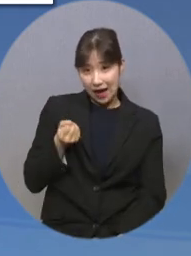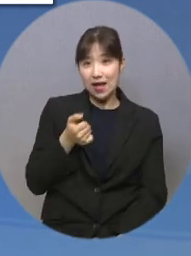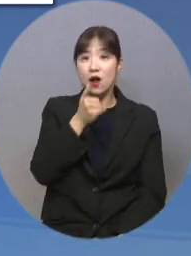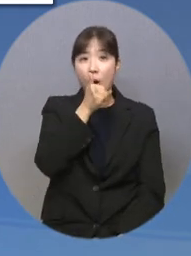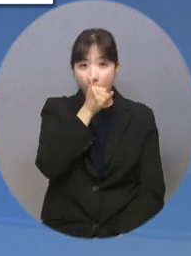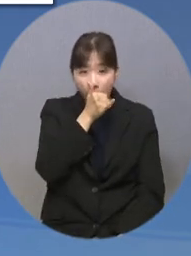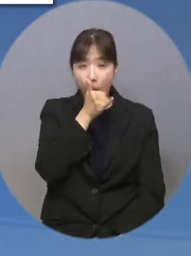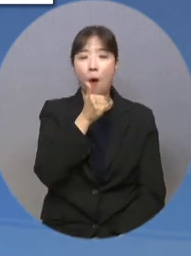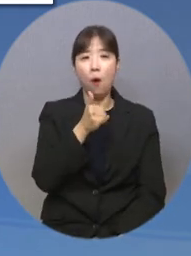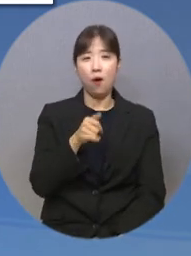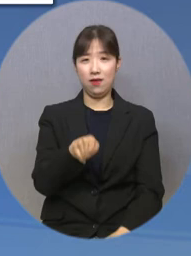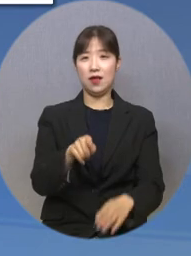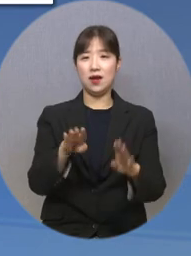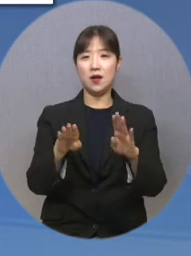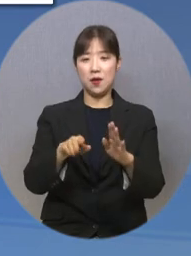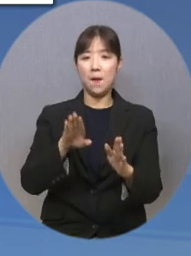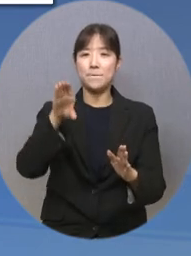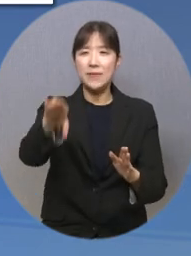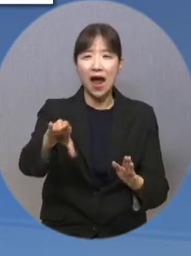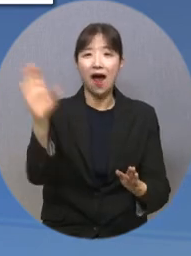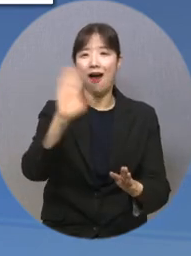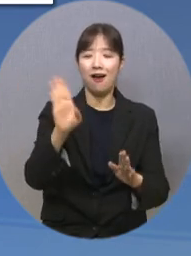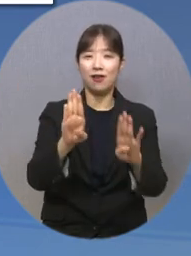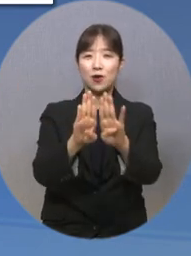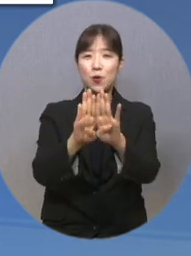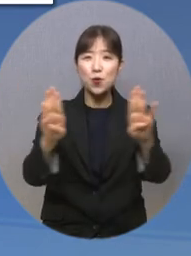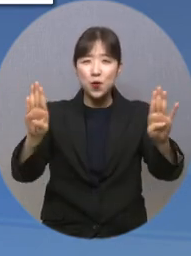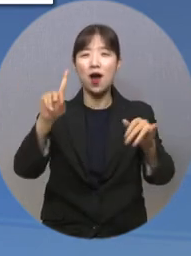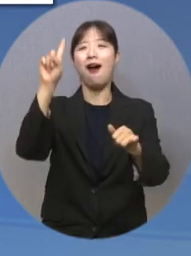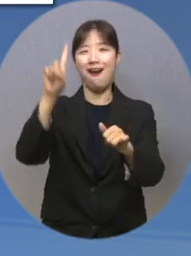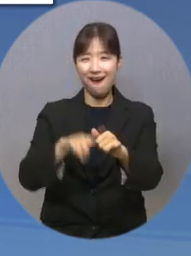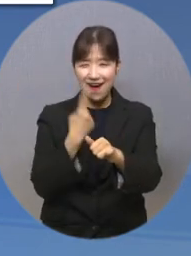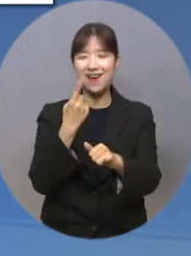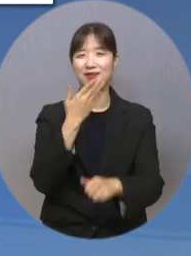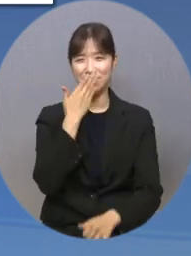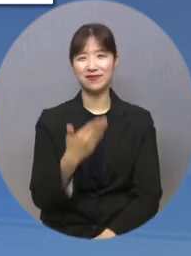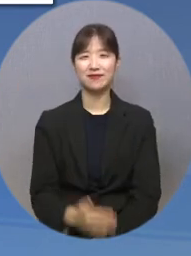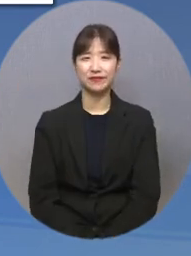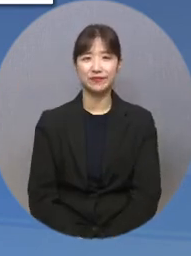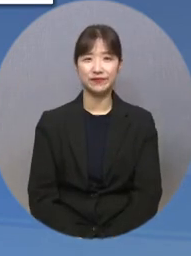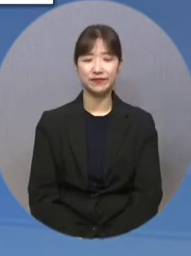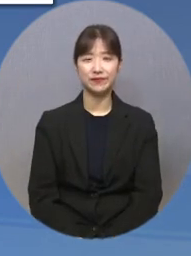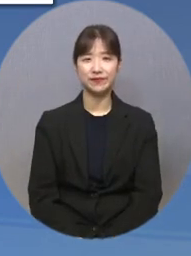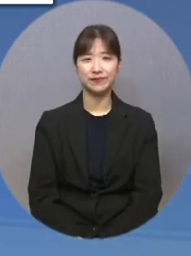교통약자가 개찰구에 접근하면 자동으로 문이 열리게 됩니다.